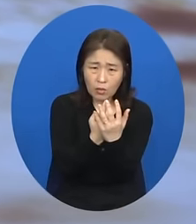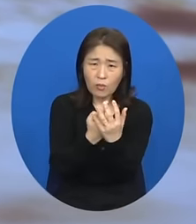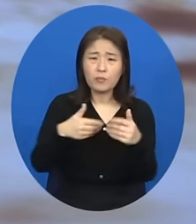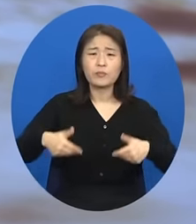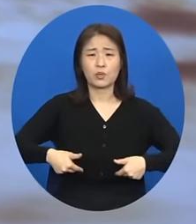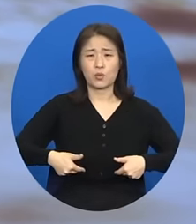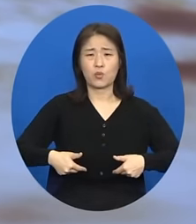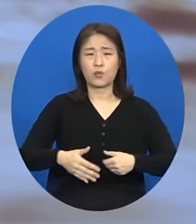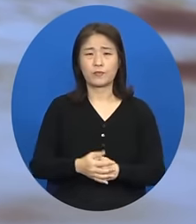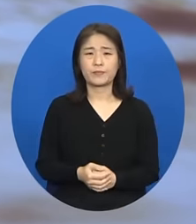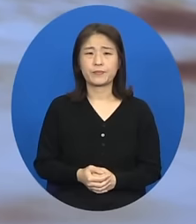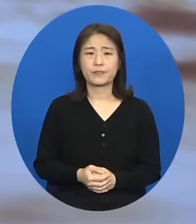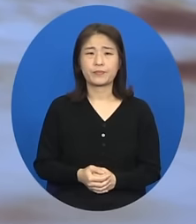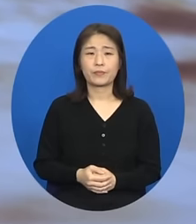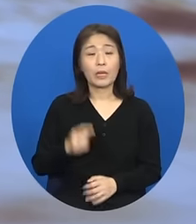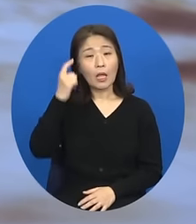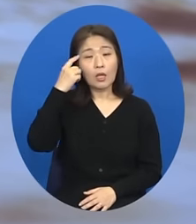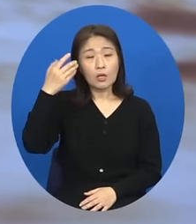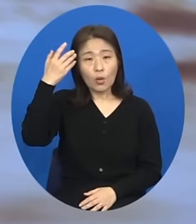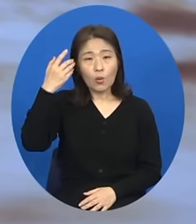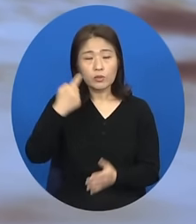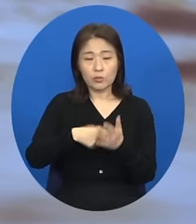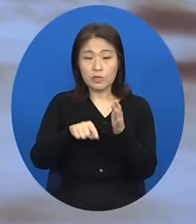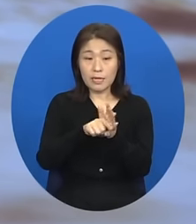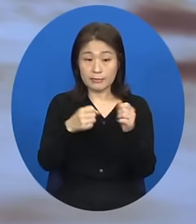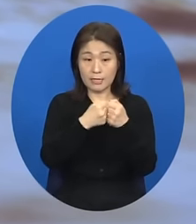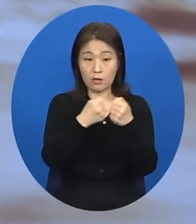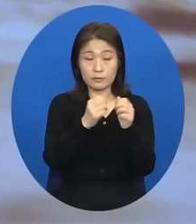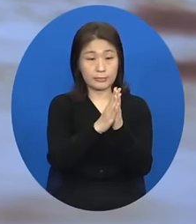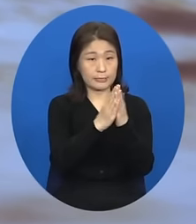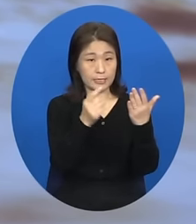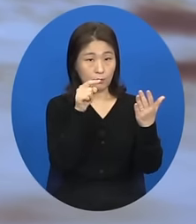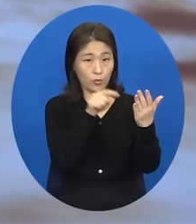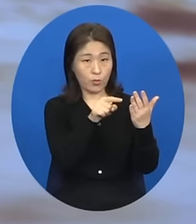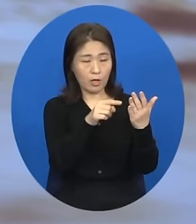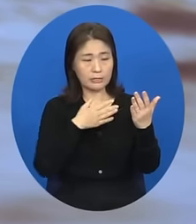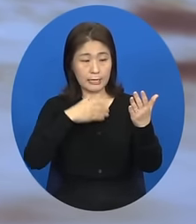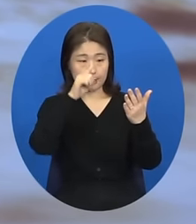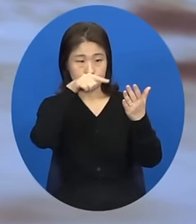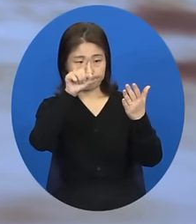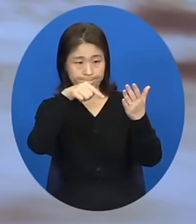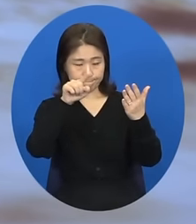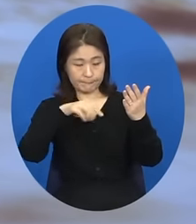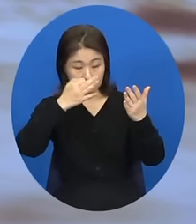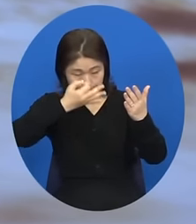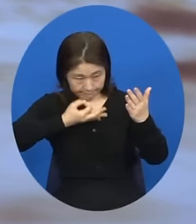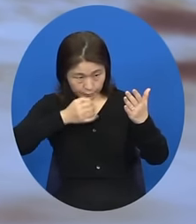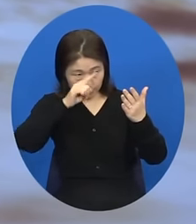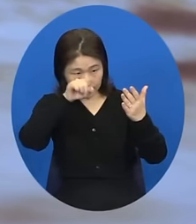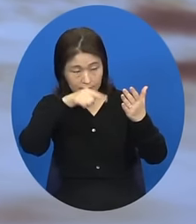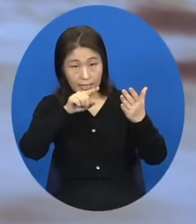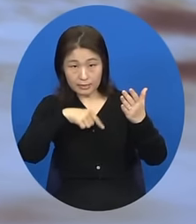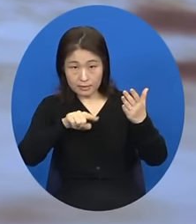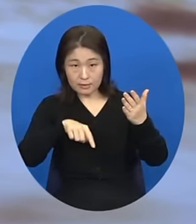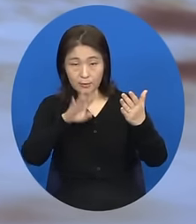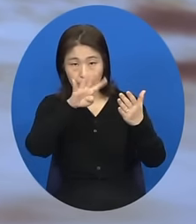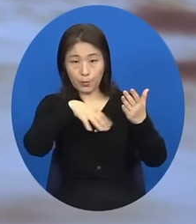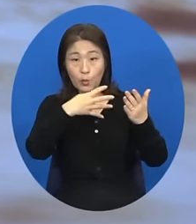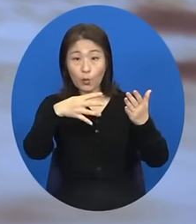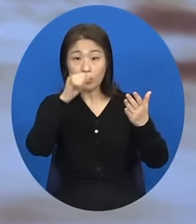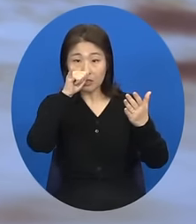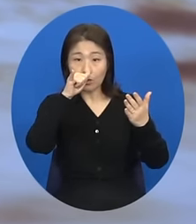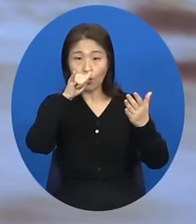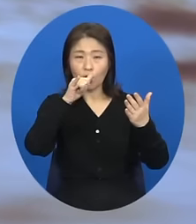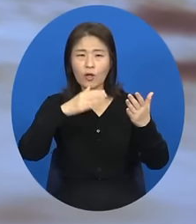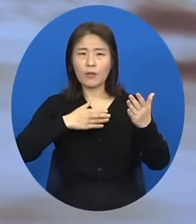자기 진단표가 있습니다. 제가 그 자기 진단표를 했는데 참 감사하게도 분노가 순위